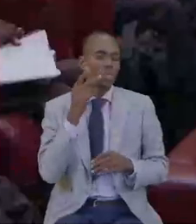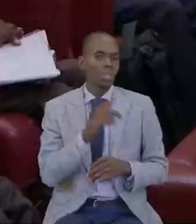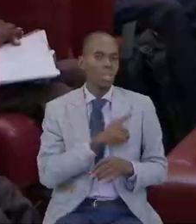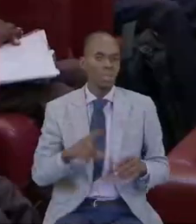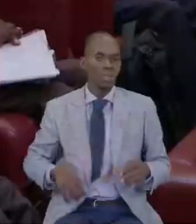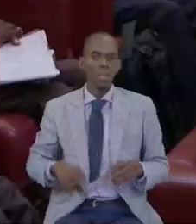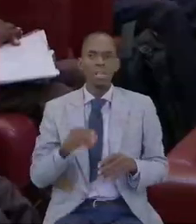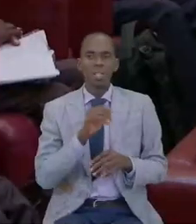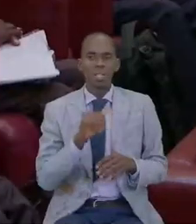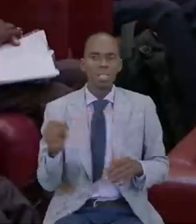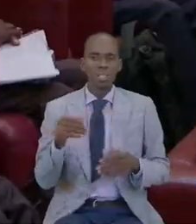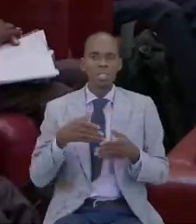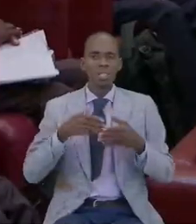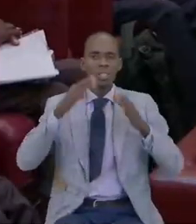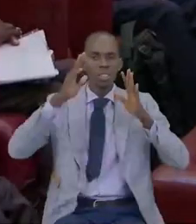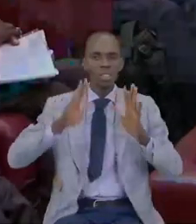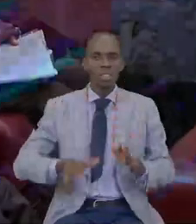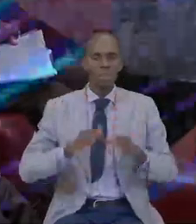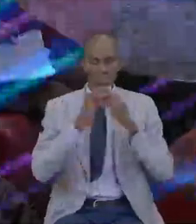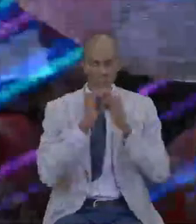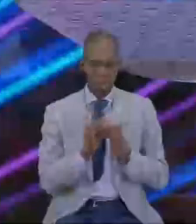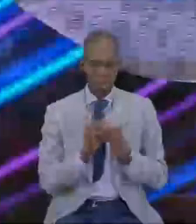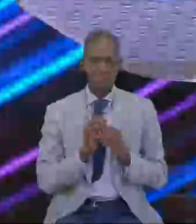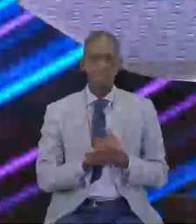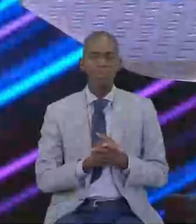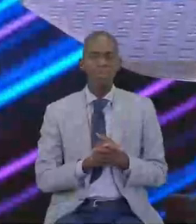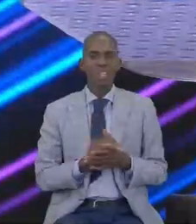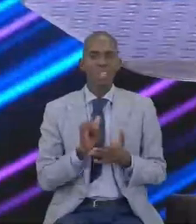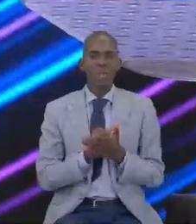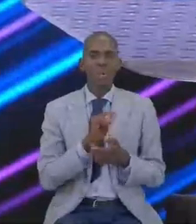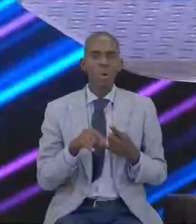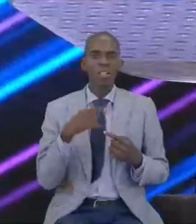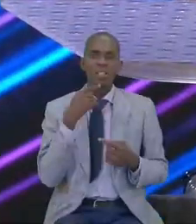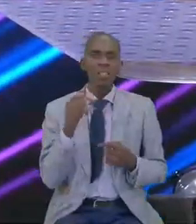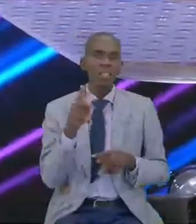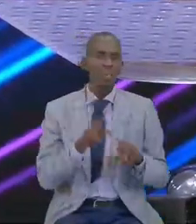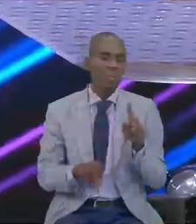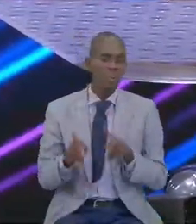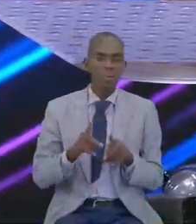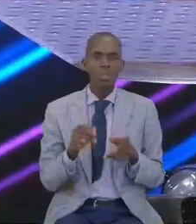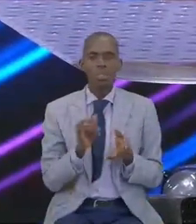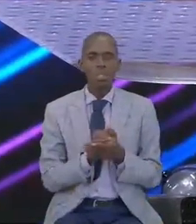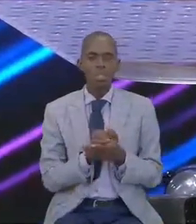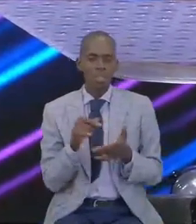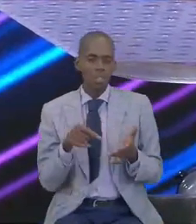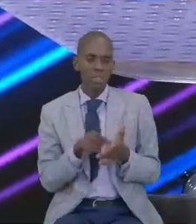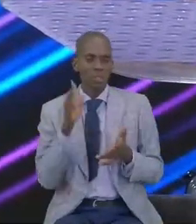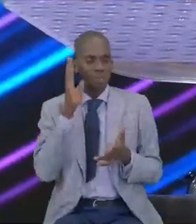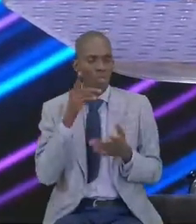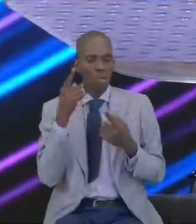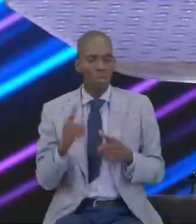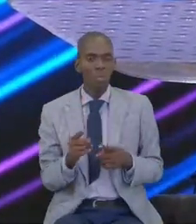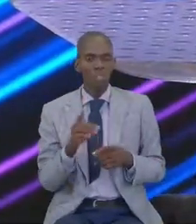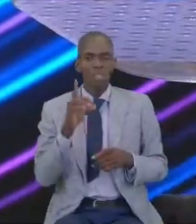L'adoration de héros. Mais quand on a dit à Daniel, voici, ceci vient du roi. En réalité, c'est